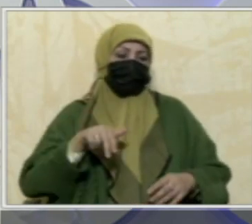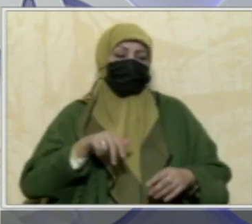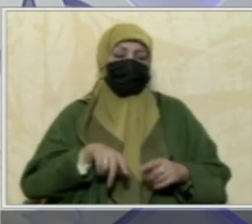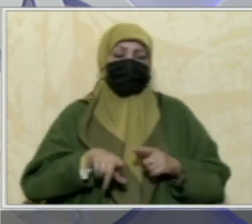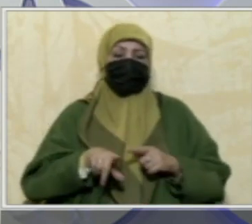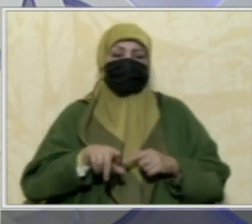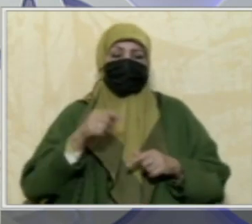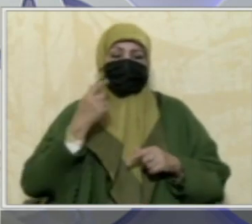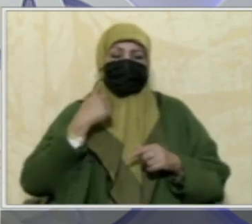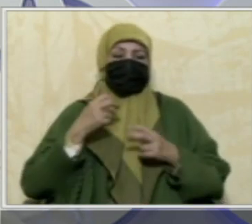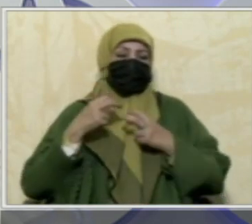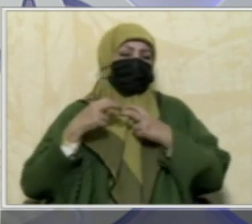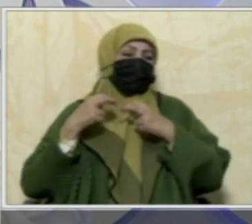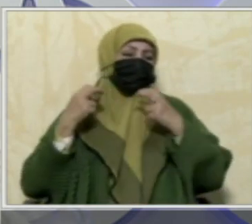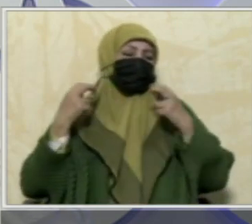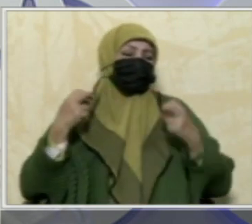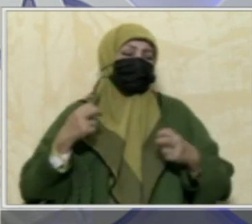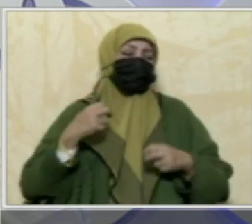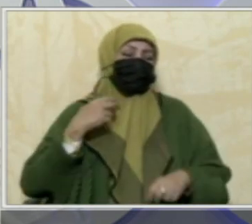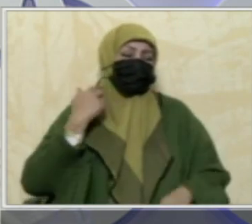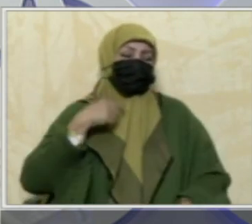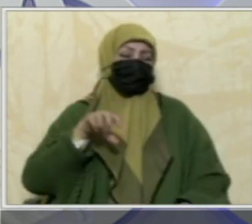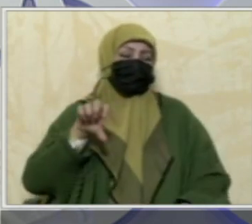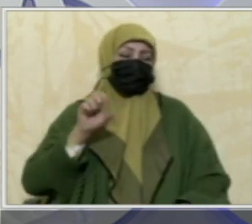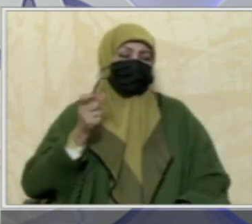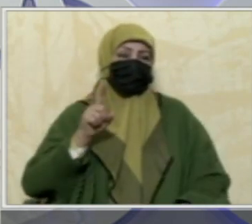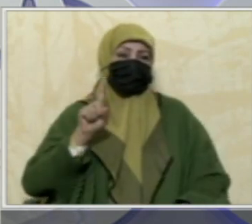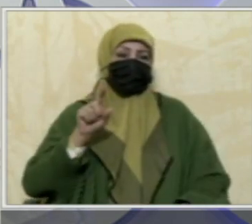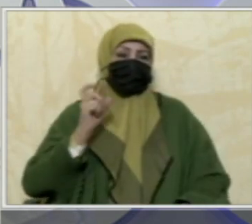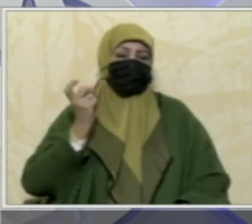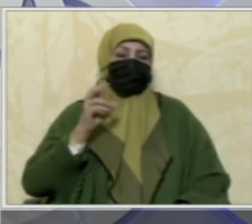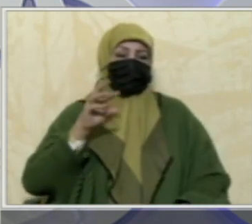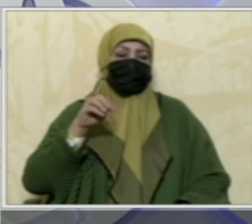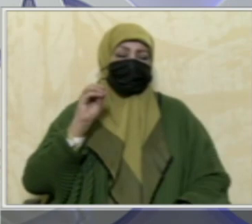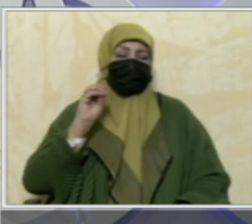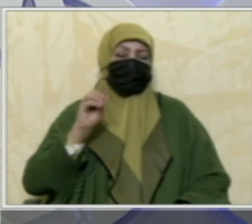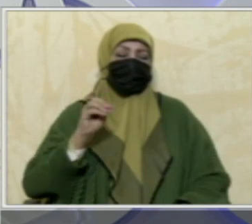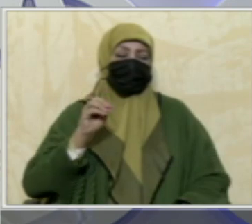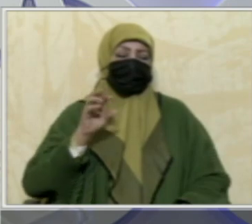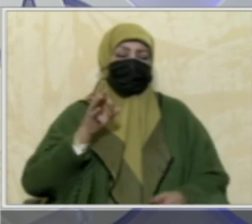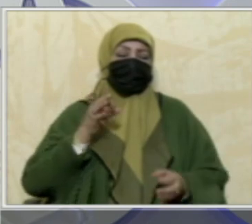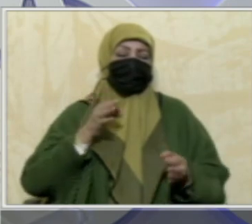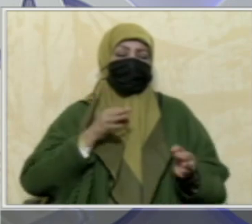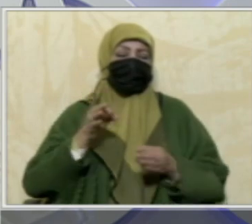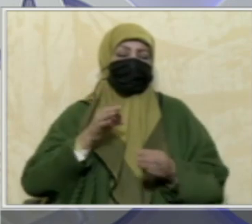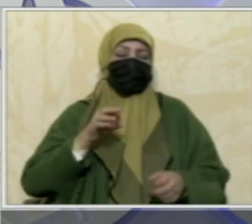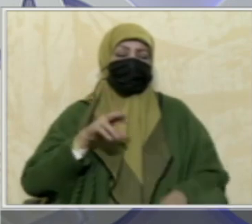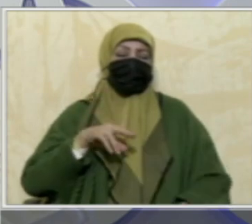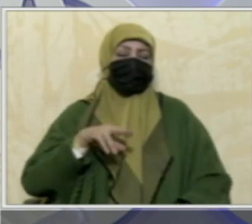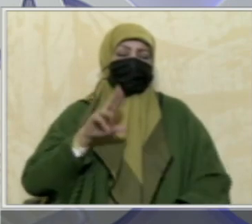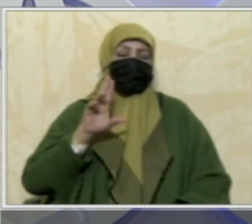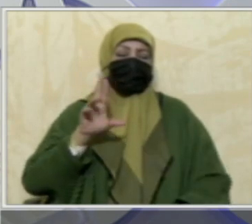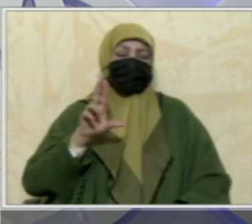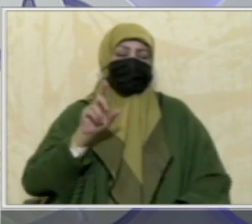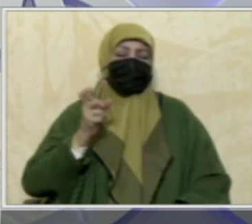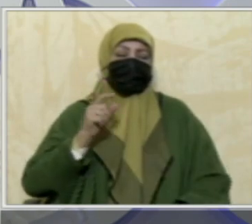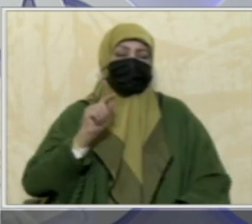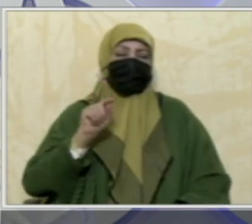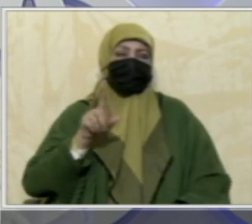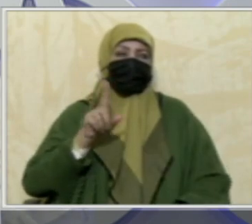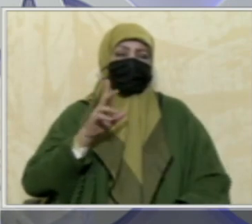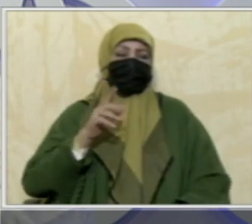نفسه يسمى الدبره والمتصف بها تسمى الدبيره فلما سئل قال ارى انها لا تجزئ